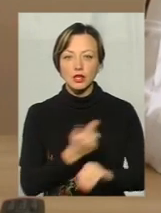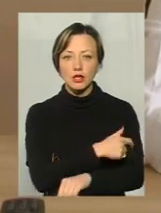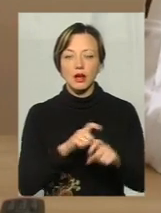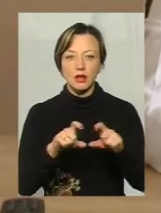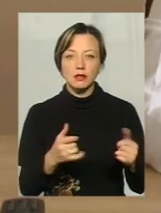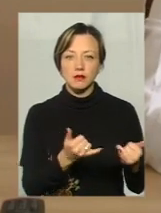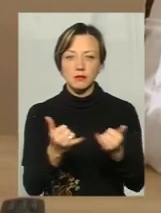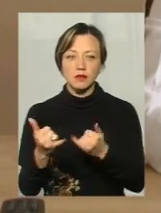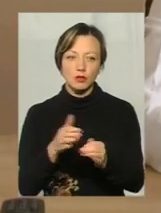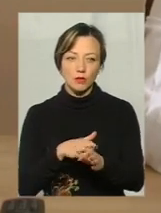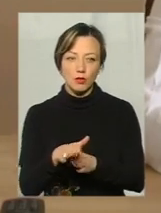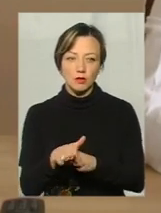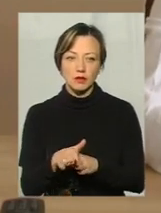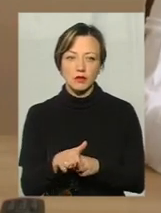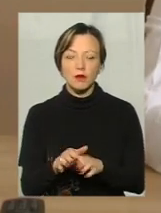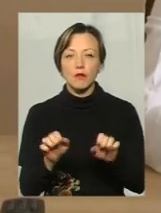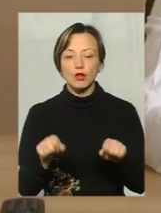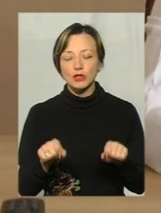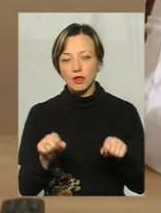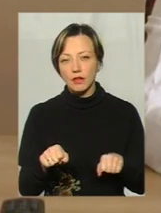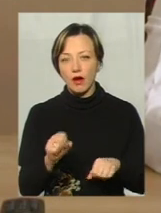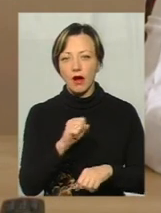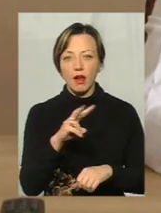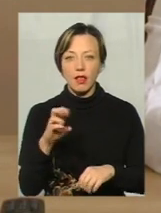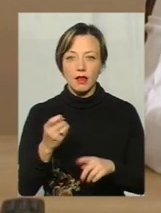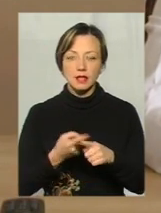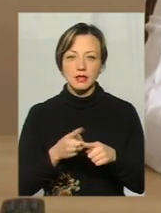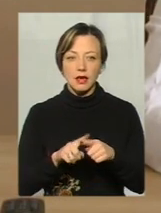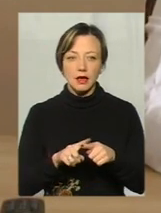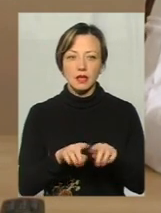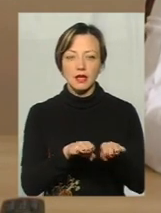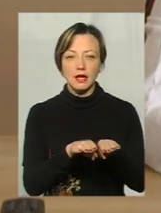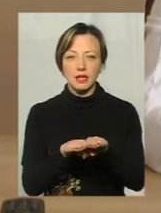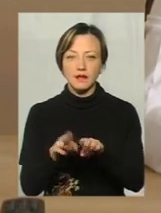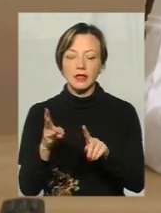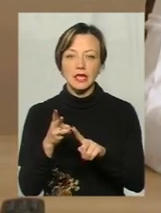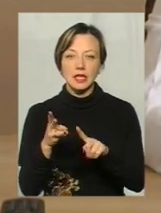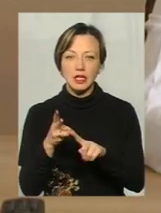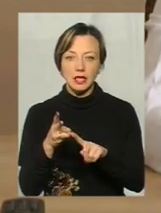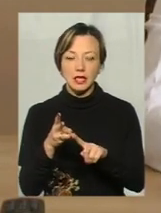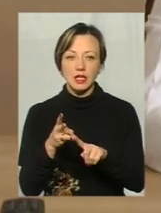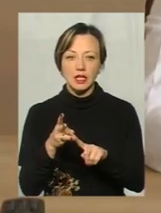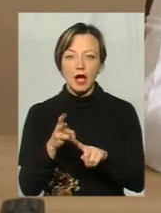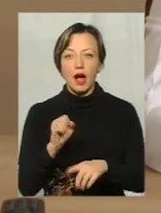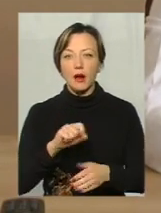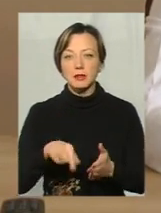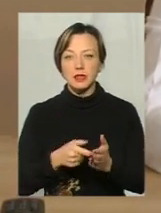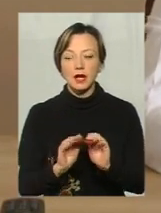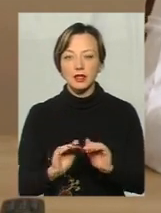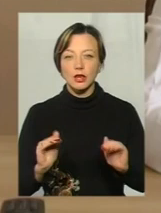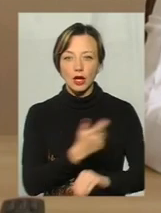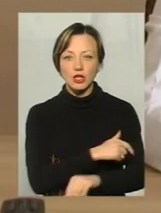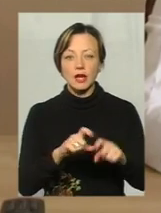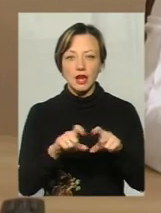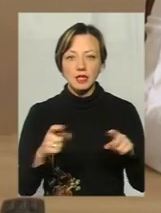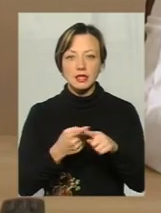будуть забезпечені повністю. Можливо, але це рівень третинний. А міська дитяча лікарня